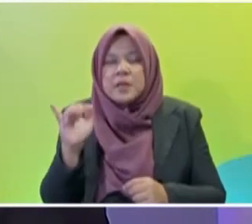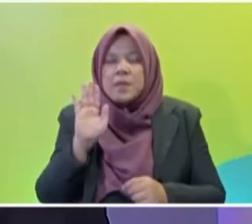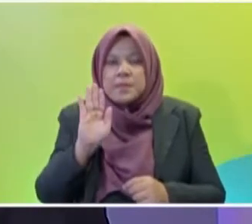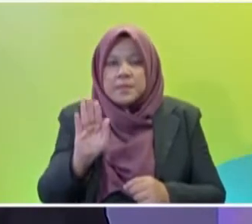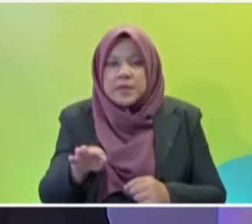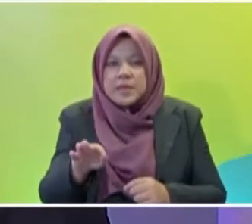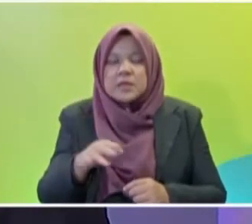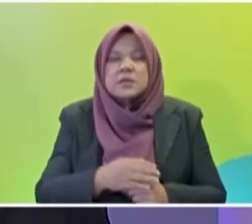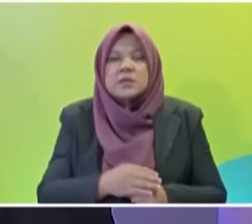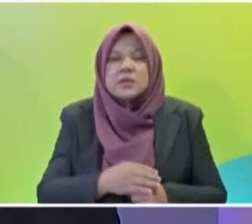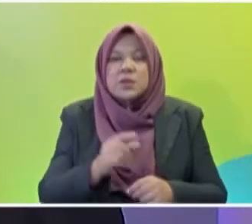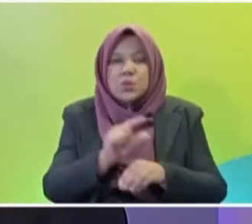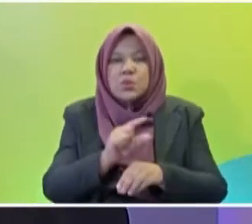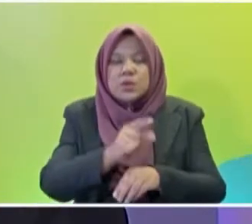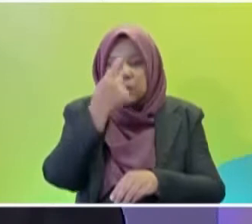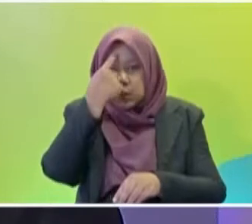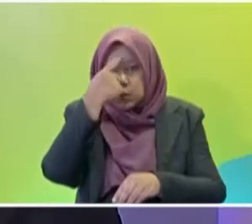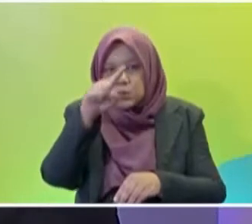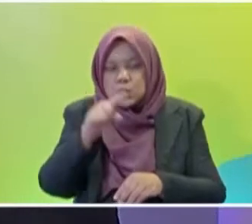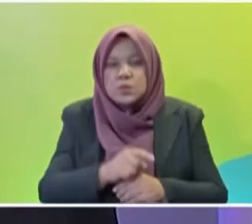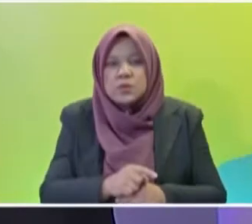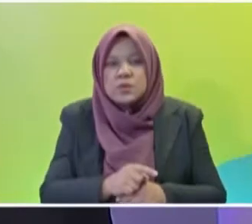ini kita gunakan dia untuk